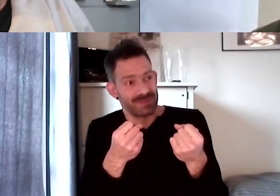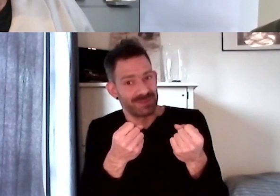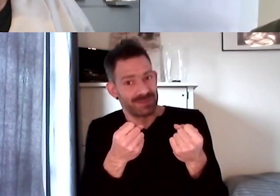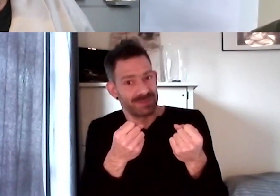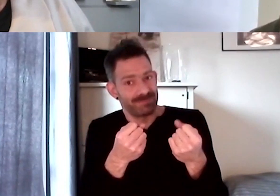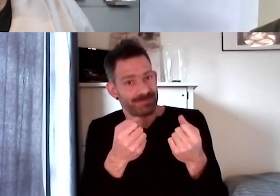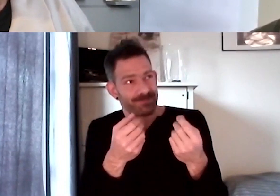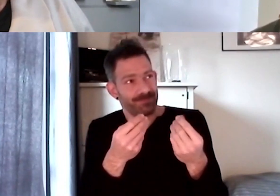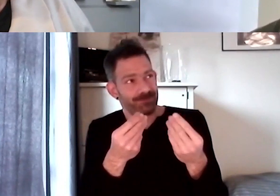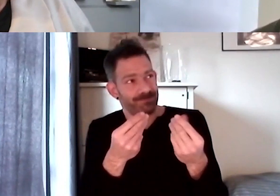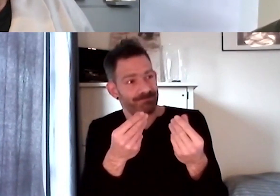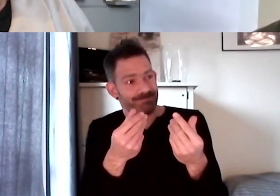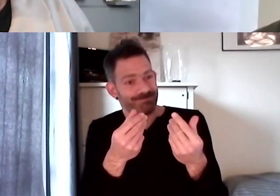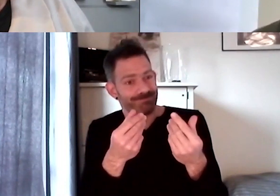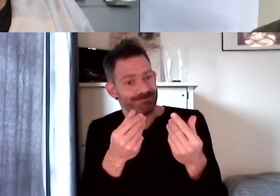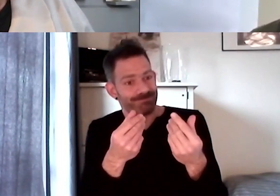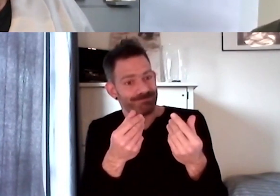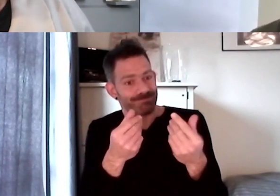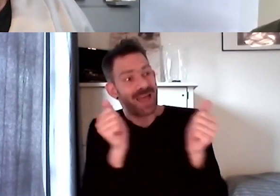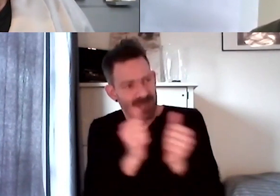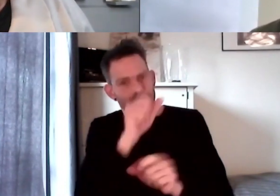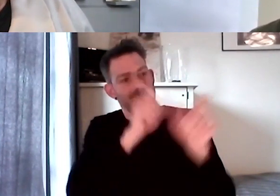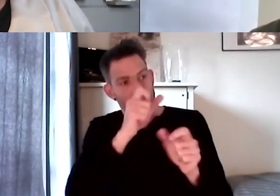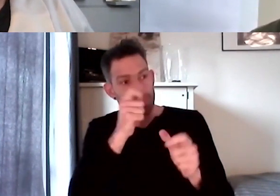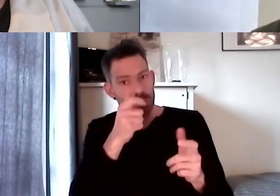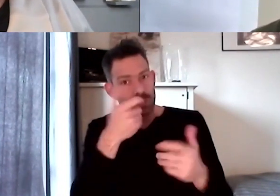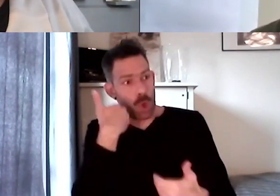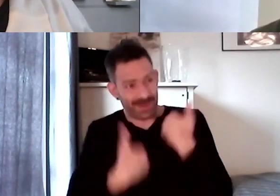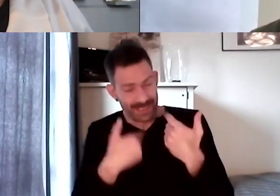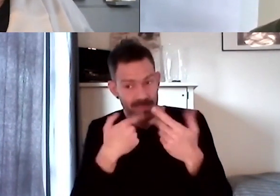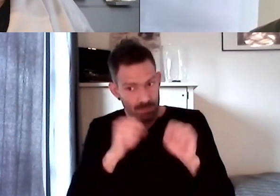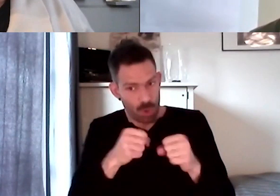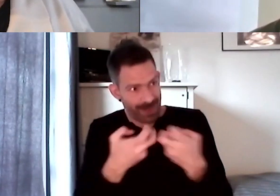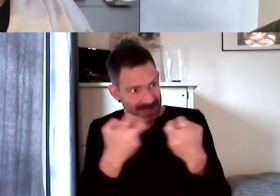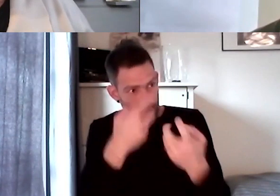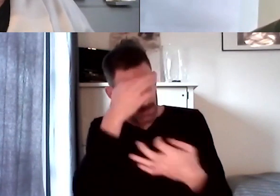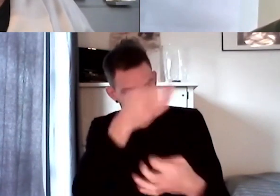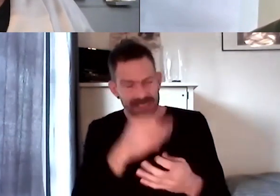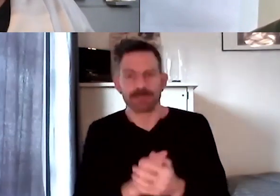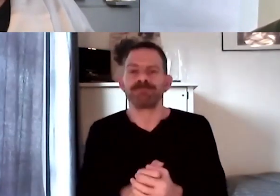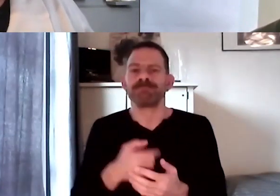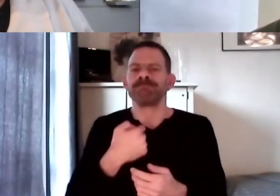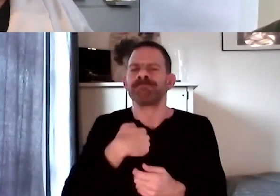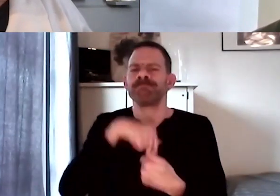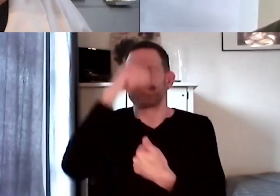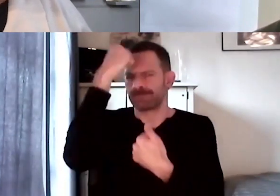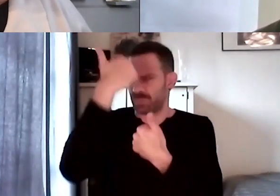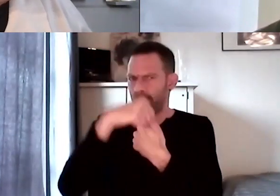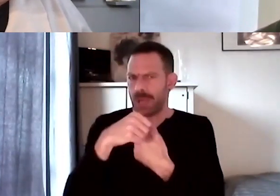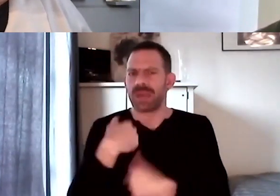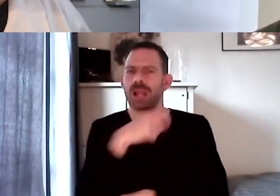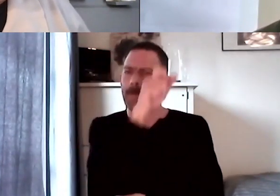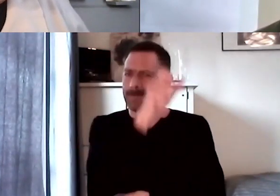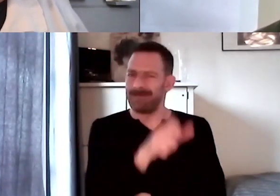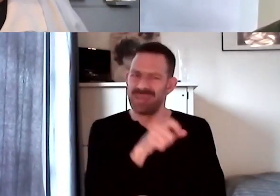réalisés avec des personnes en situation de handicap. Moi, je me souviens d'un bilan de compétences qu'on avait fait avec une personne qui était vraiment dans